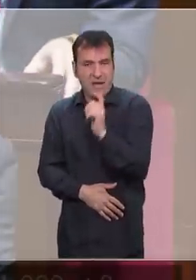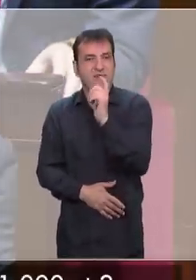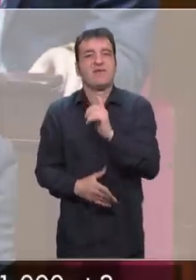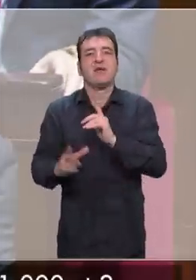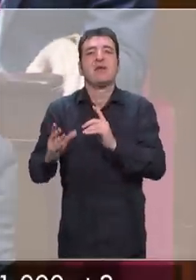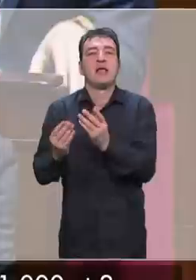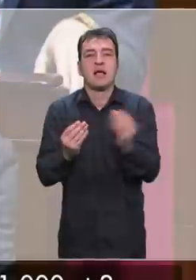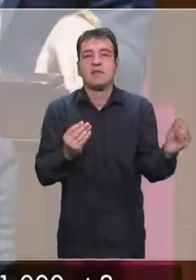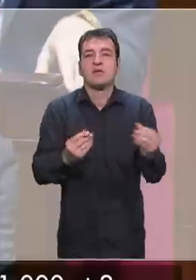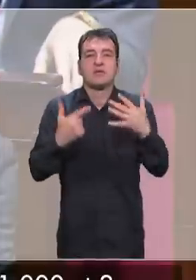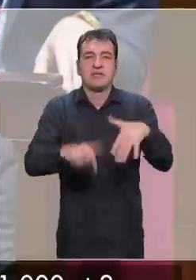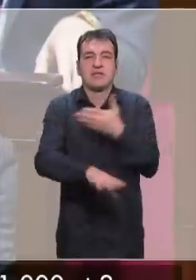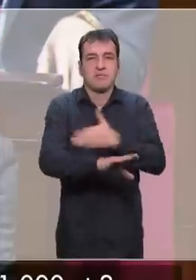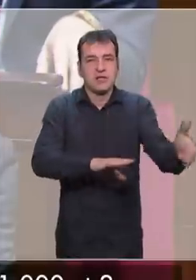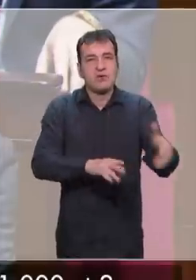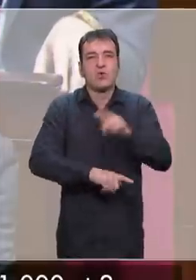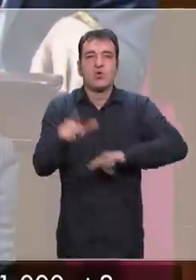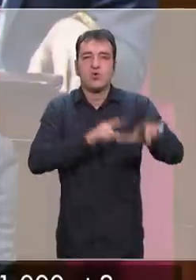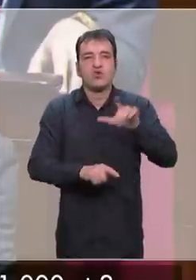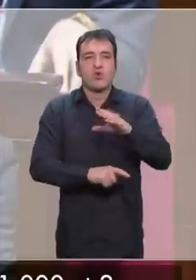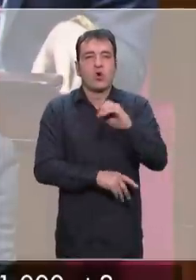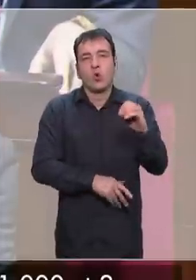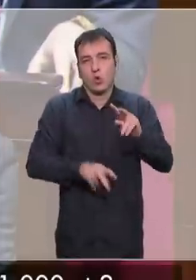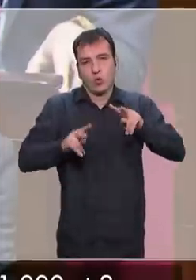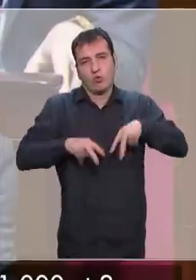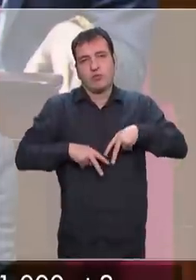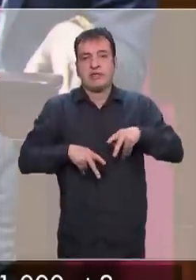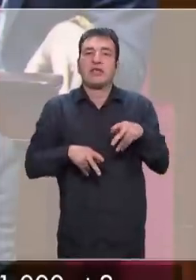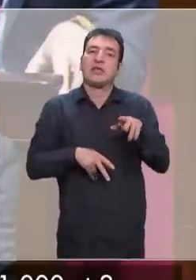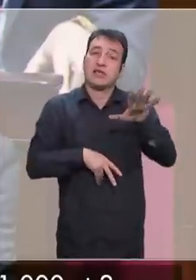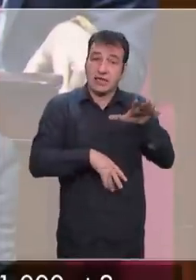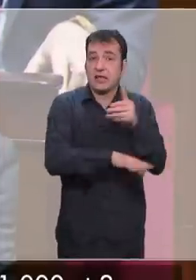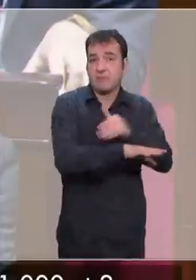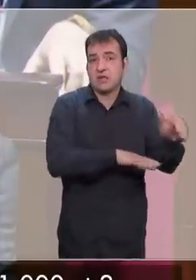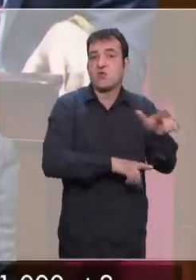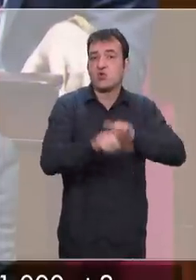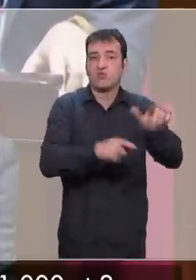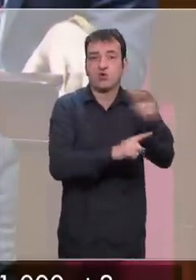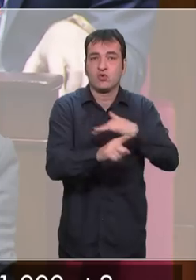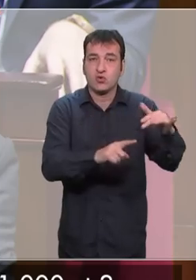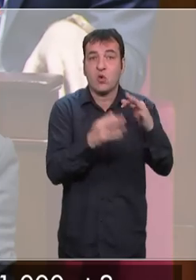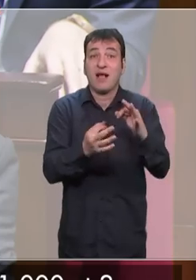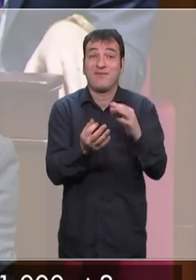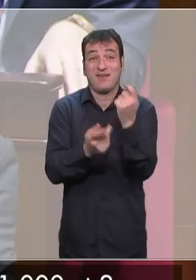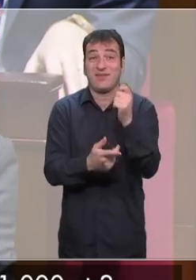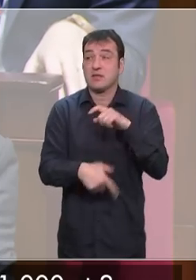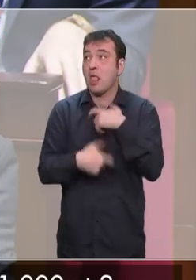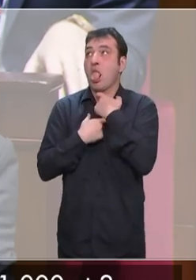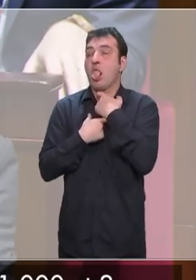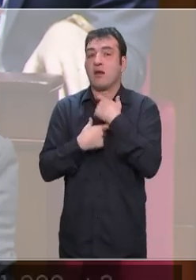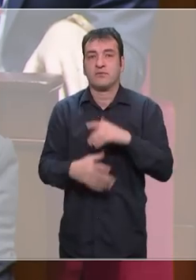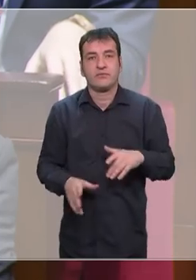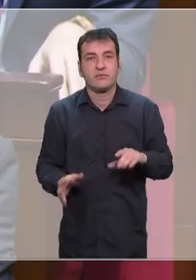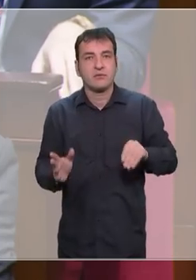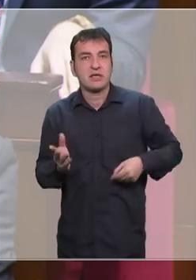millions de logements en copropriété, dont 5 millions en logements sociaux, sont déjà étranglés financièrement. La faute aux régulations de charges